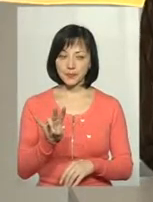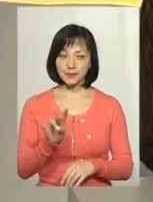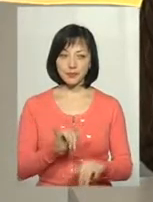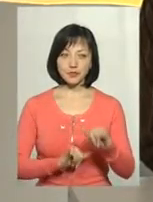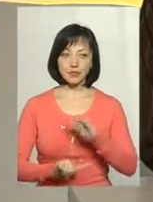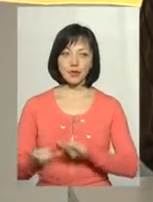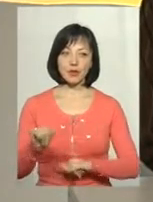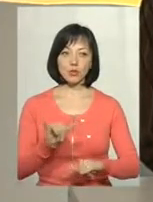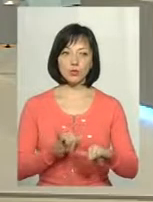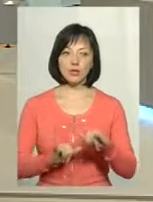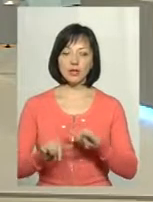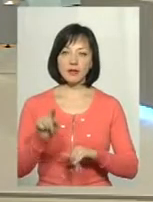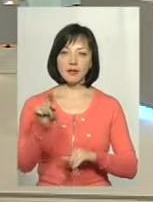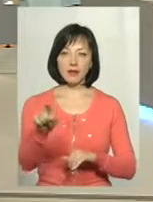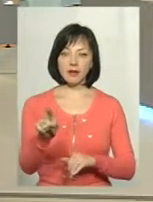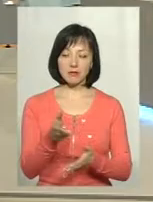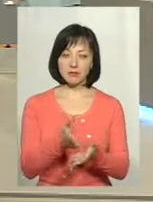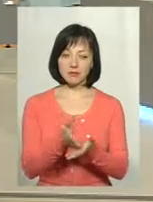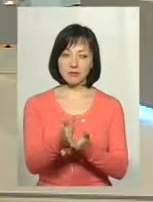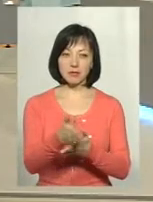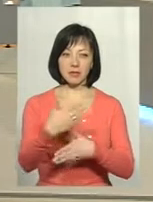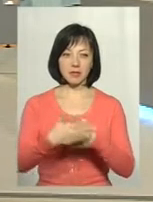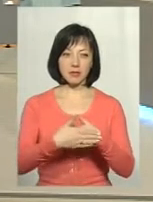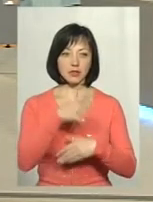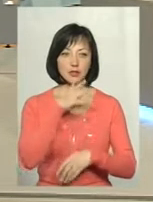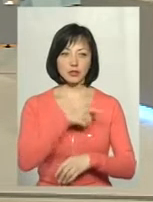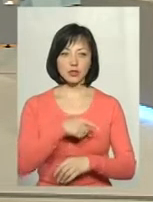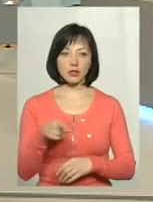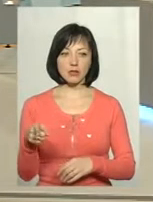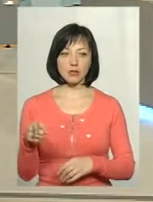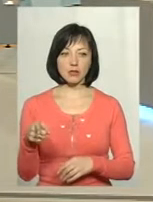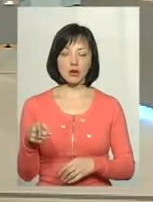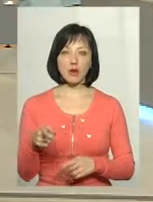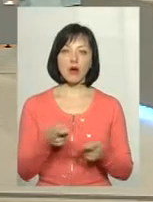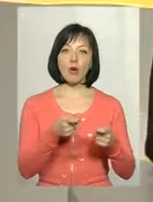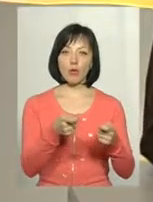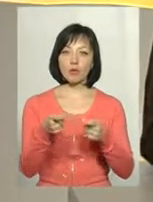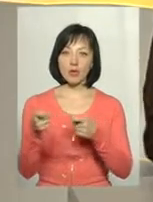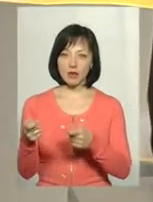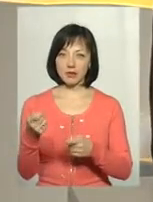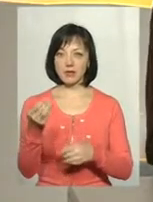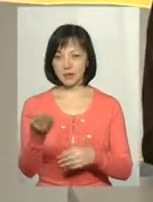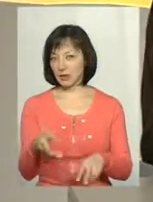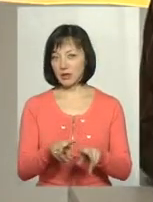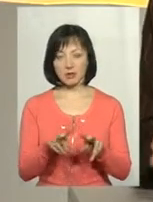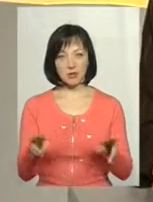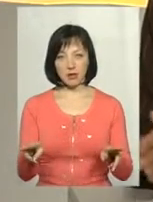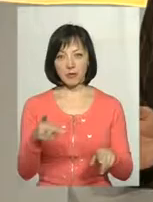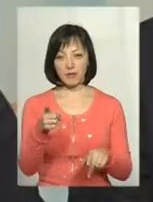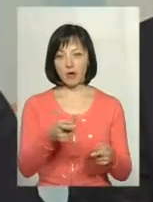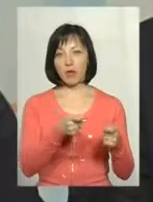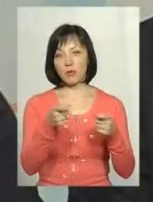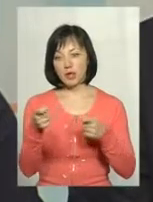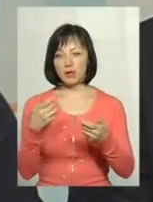куди ви рухатиметеся найближчим часом? Але вже зрозуміло, об'їхали, от як в Дунаївцях, так само ви